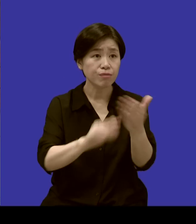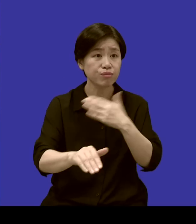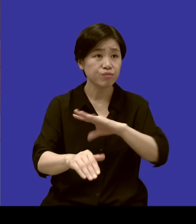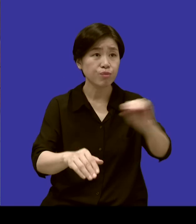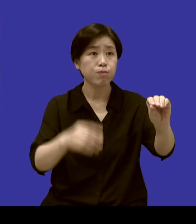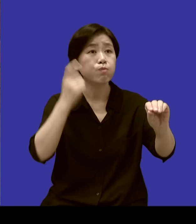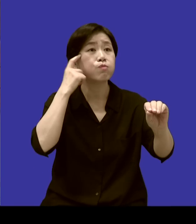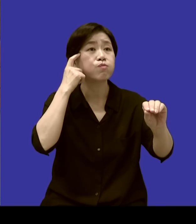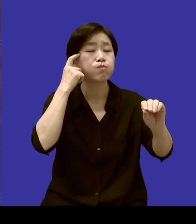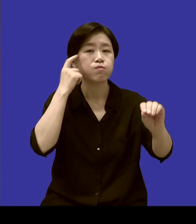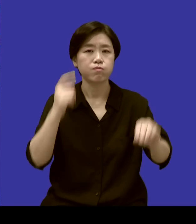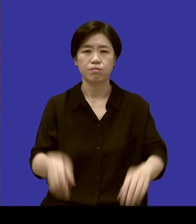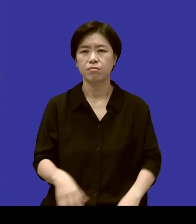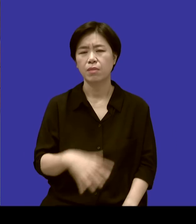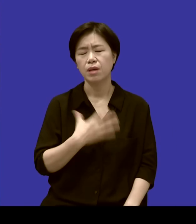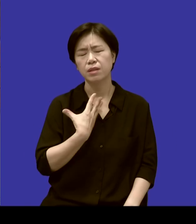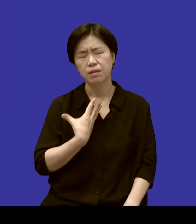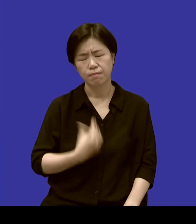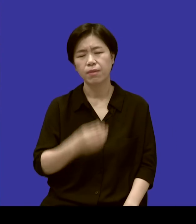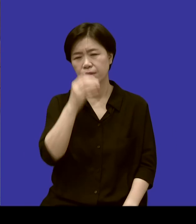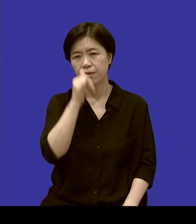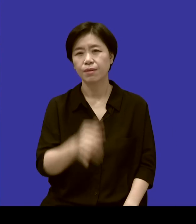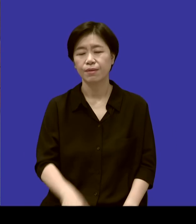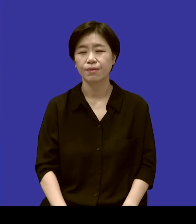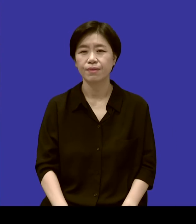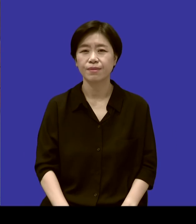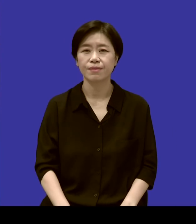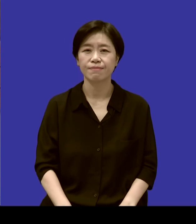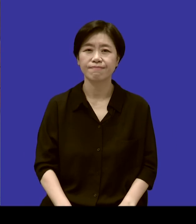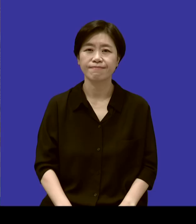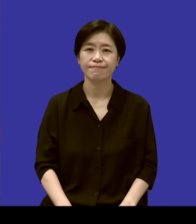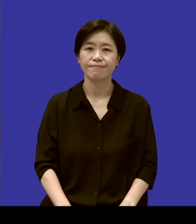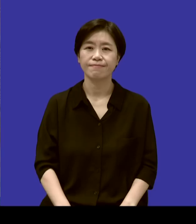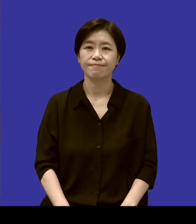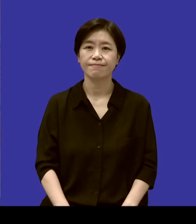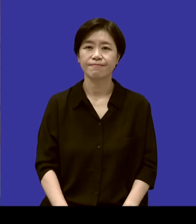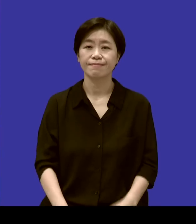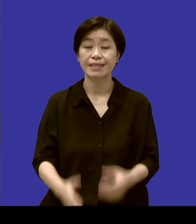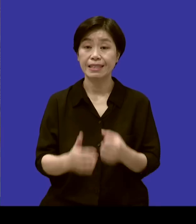있어요. 그럴 수 있죠. 실망을 했어요. 그럴 수 있죠. 실망을 했어요. 그래서